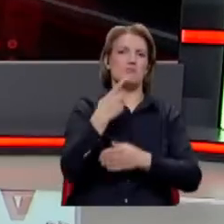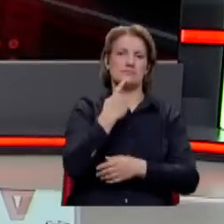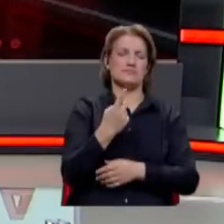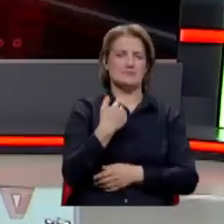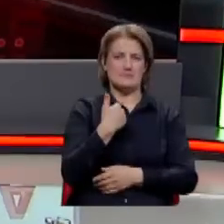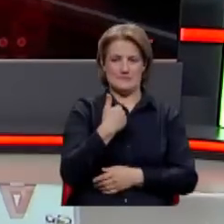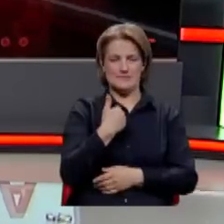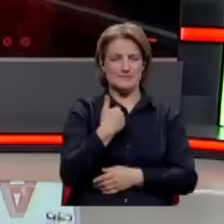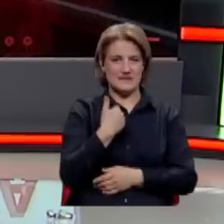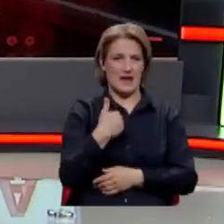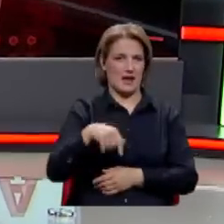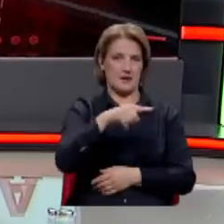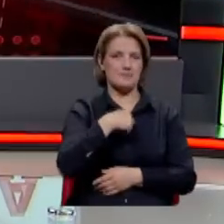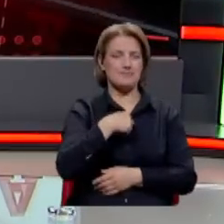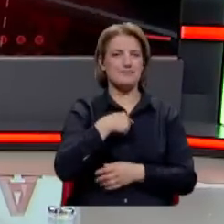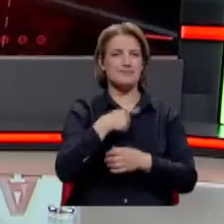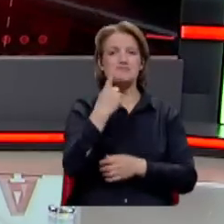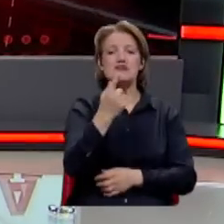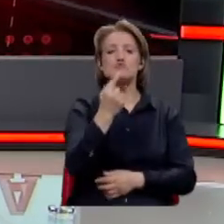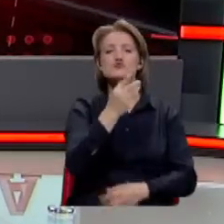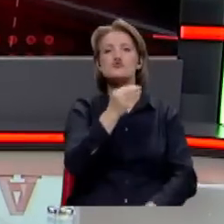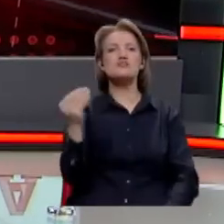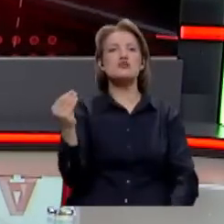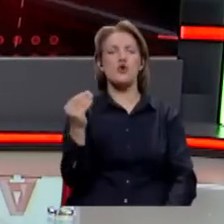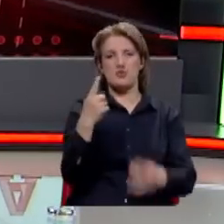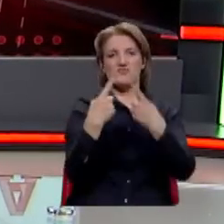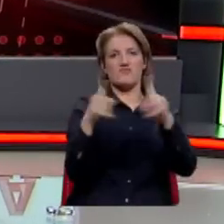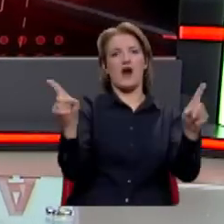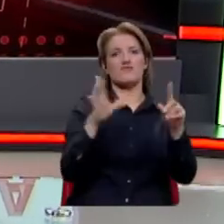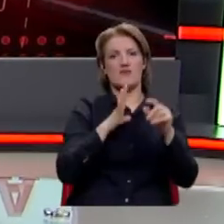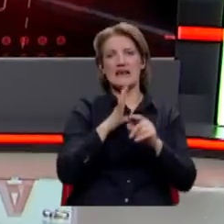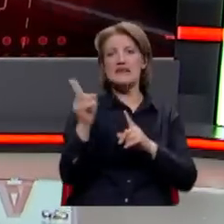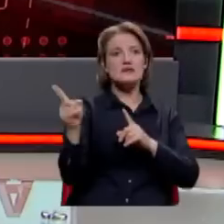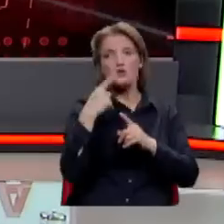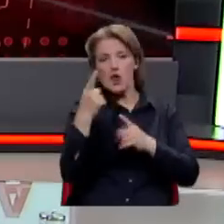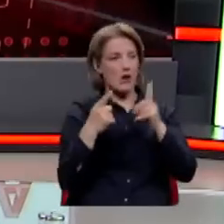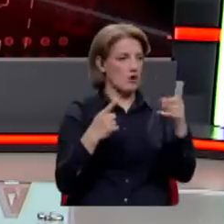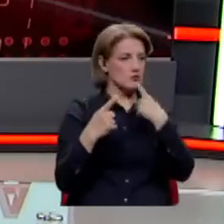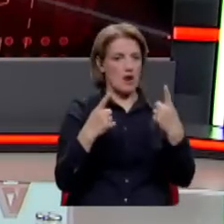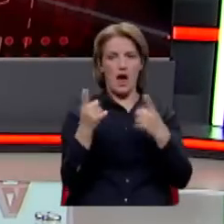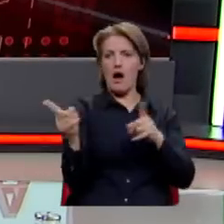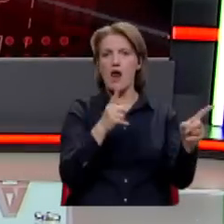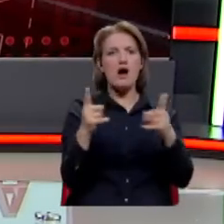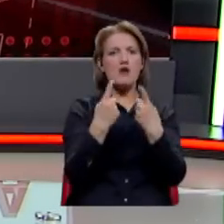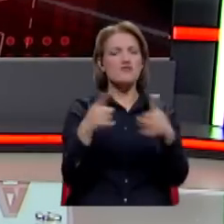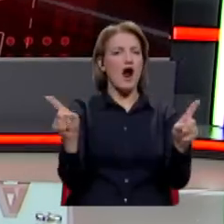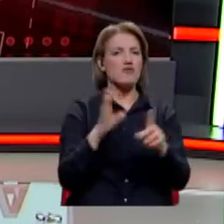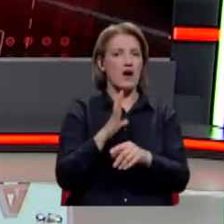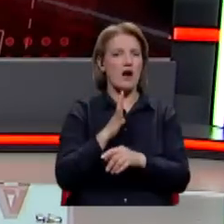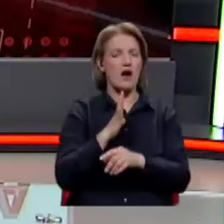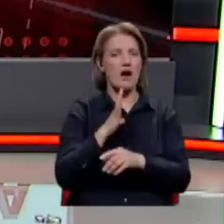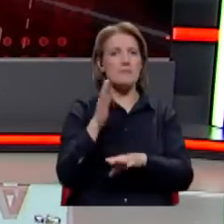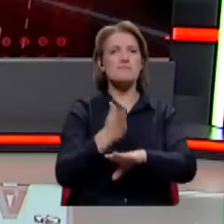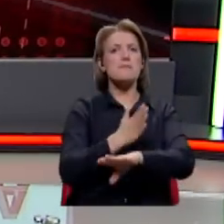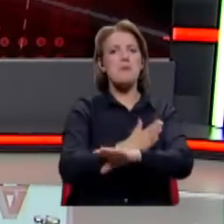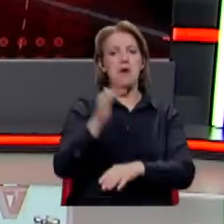söylenen, telaffuz edilen 1,5 milyon kadar falan fark var ikisi arasında. Dolayısıyla memlekete gelen giden